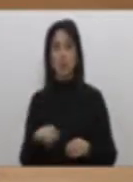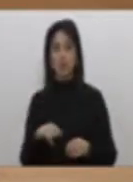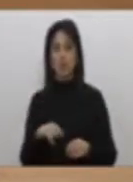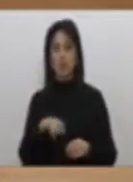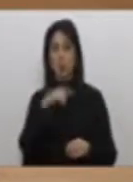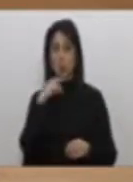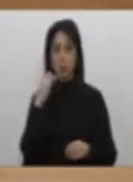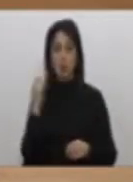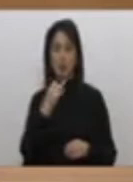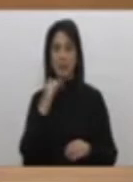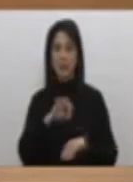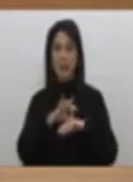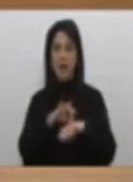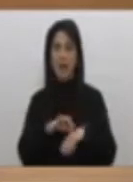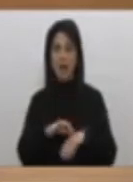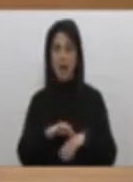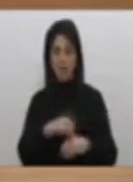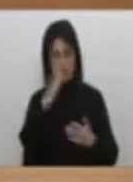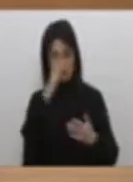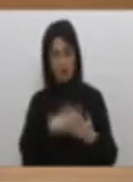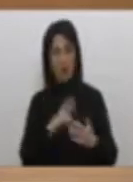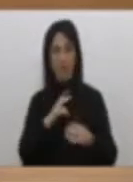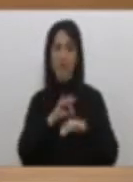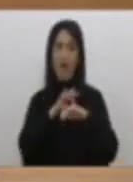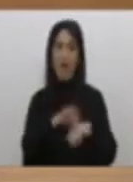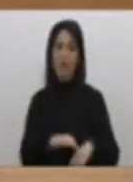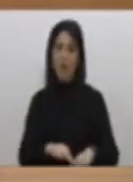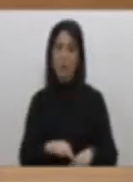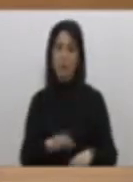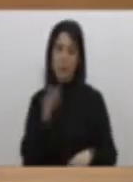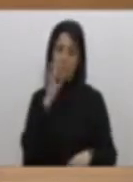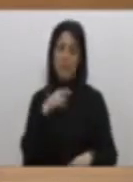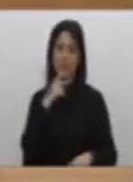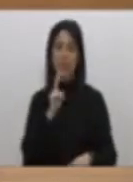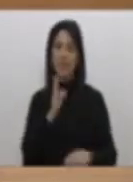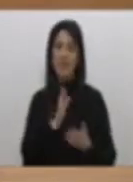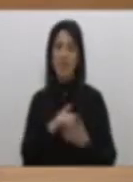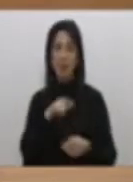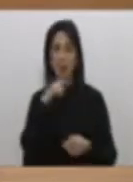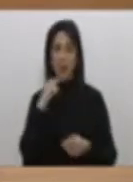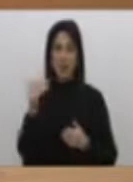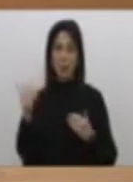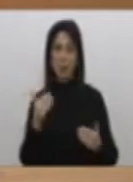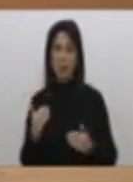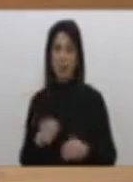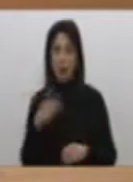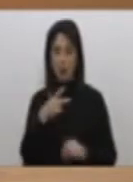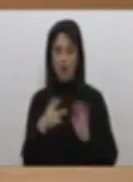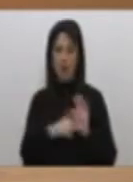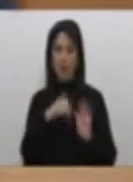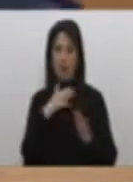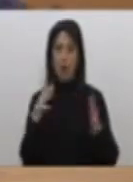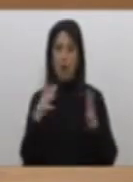რუსეთის ინტერესების გამტარებელს აბა ჩამოგითვლით, აბა ვინ გაატარა? Და მე რეთქვით, აბა ვინ არის რუსეთუმე? 2008 წელს ომი